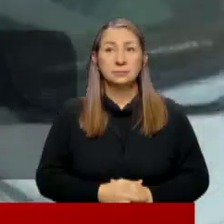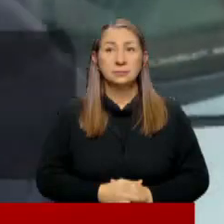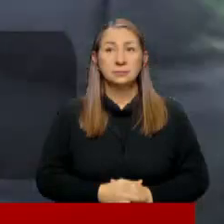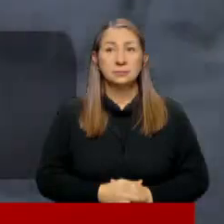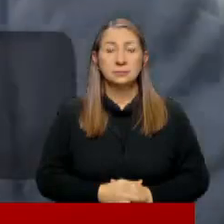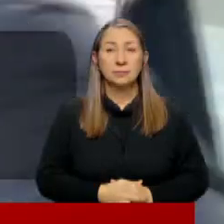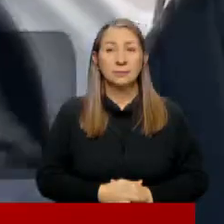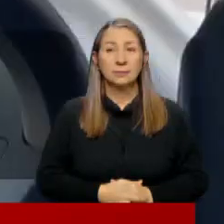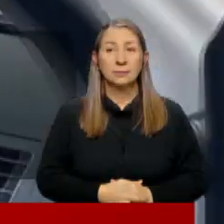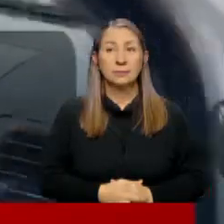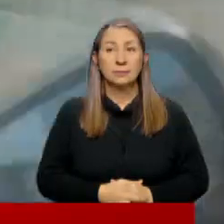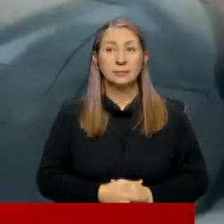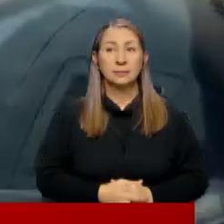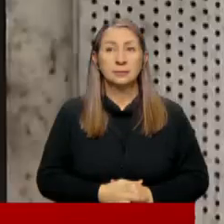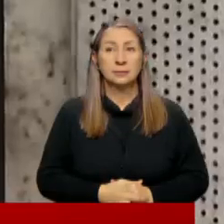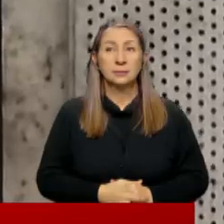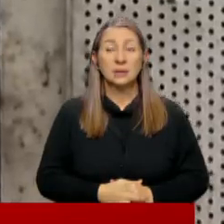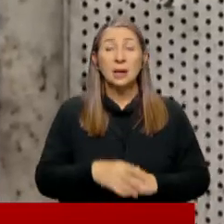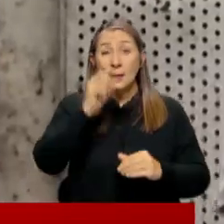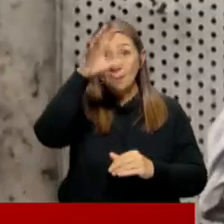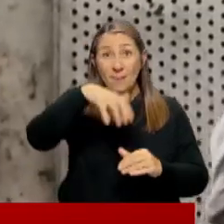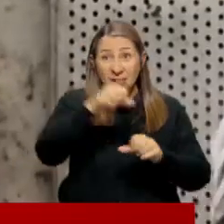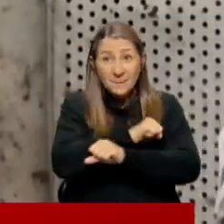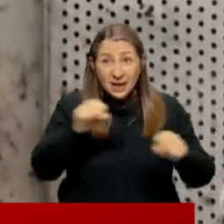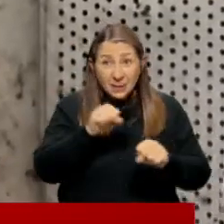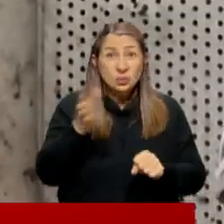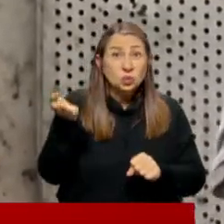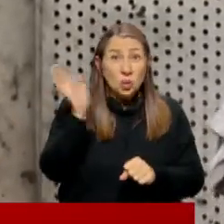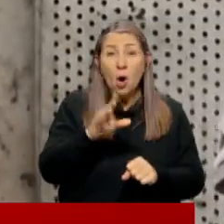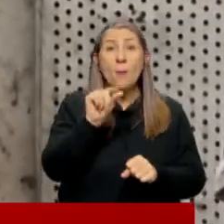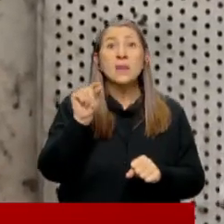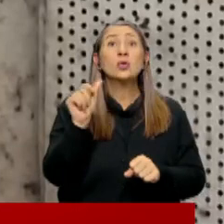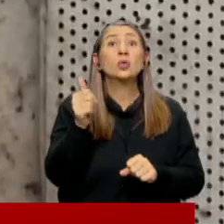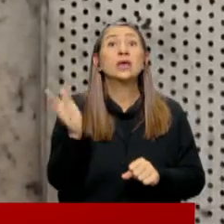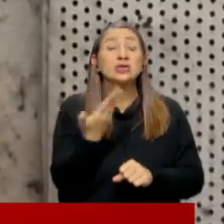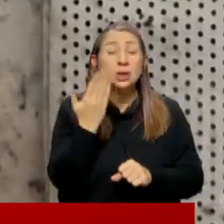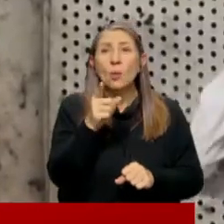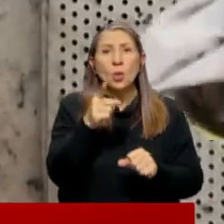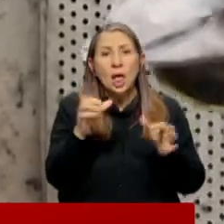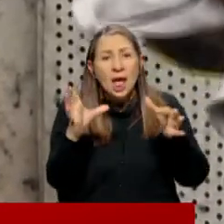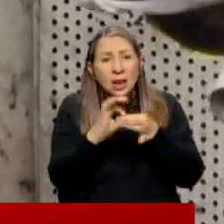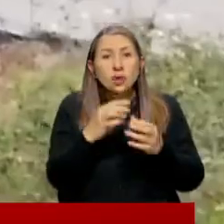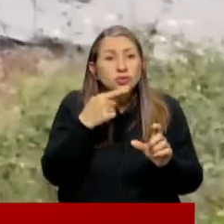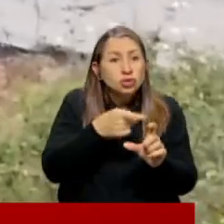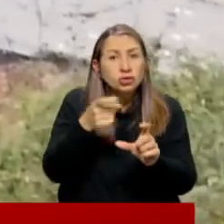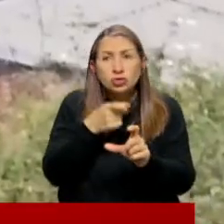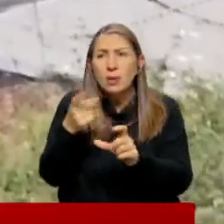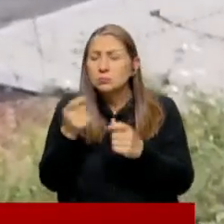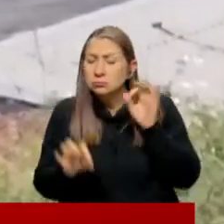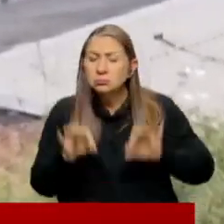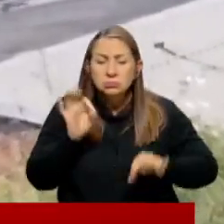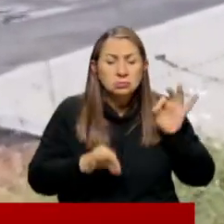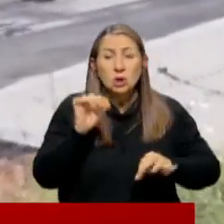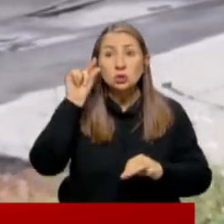başka bir kadın vermeye geldiniz Madem faciasının üzerinden 11 gün geçti olayla ilgili soruşturma sürerken şüpheli